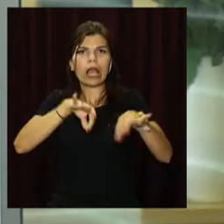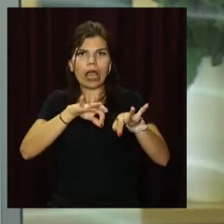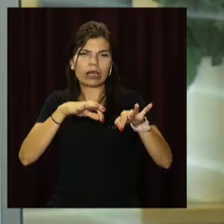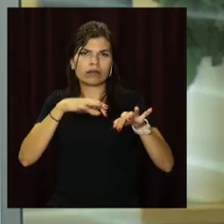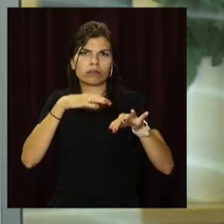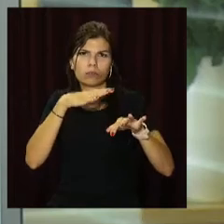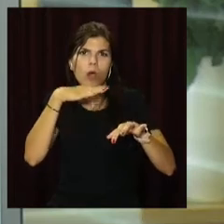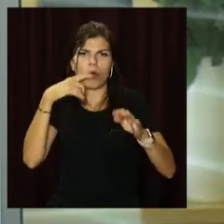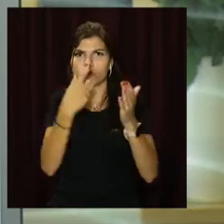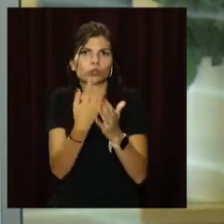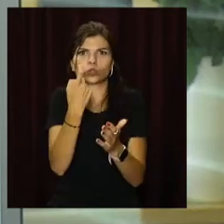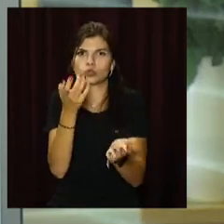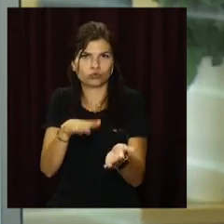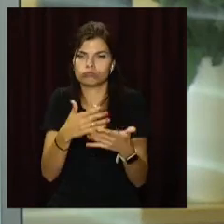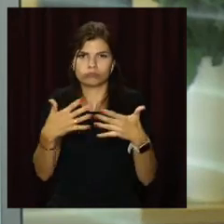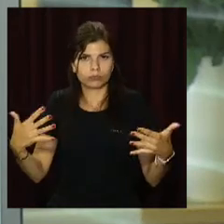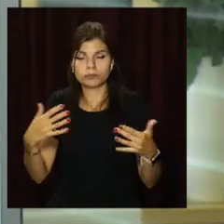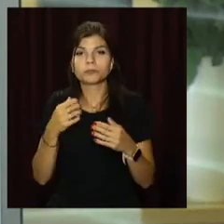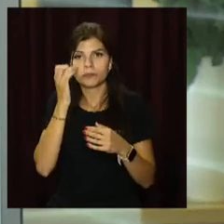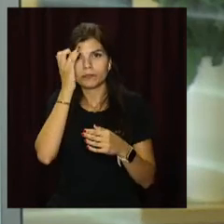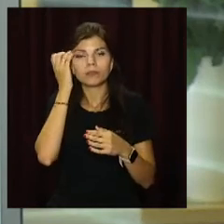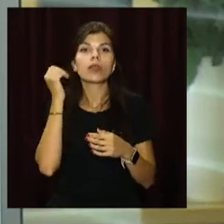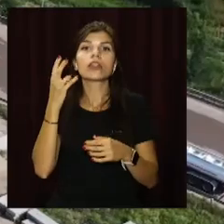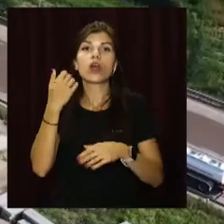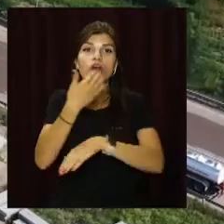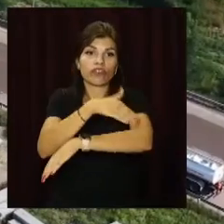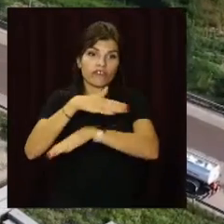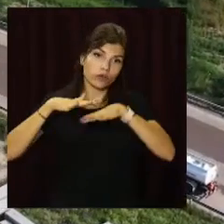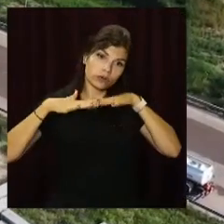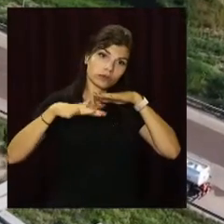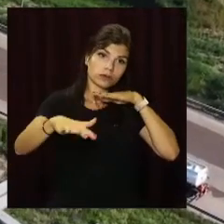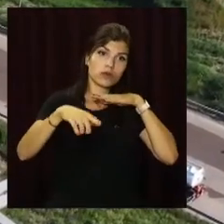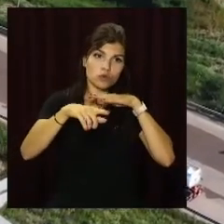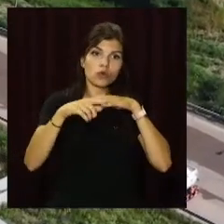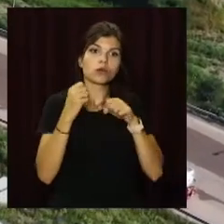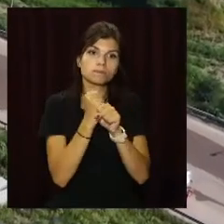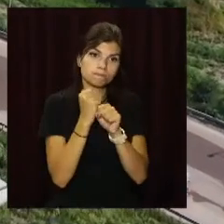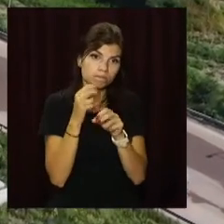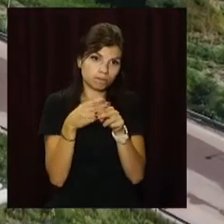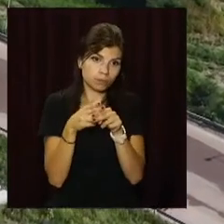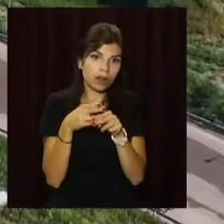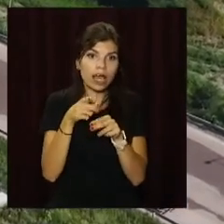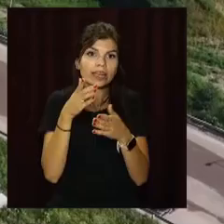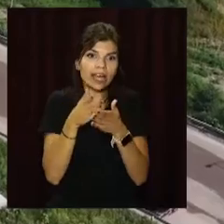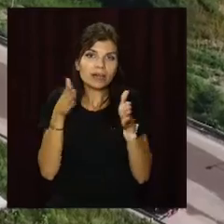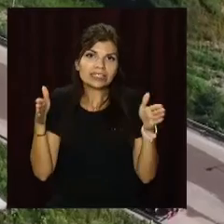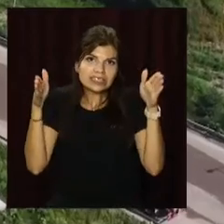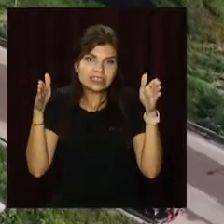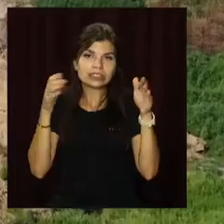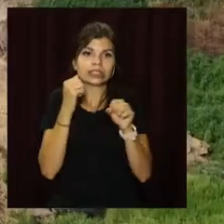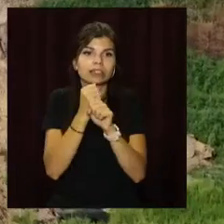службі автомобільних доріг Дніпропетровської області. На дворі в Новій розв'язці мостовики влаштували підпірні стінки,